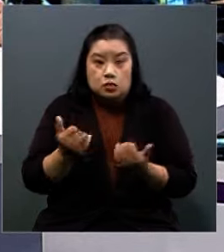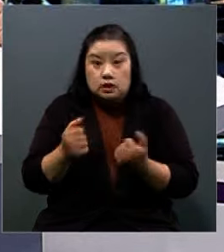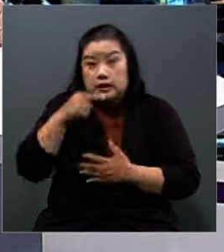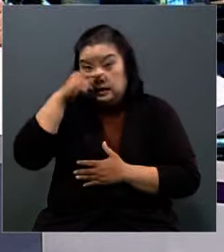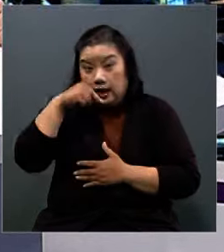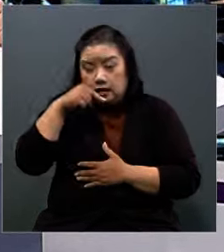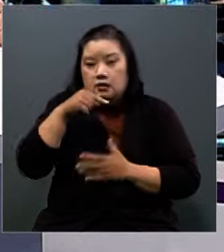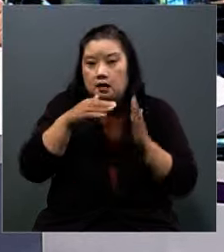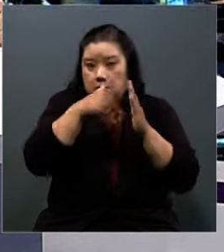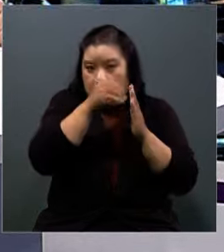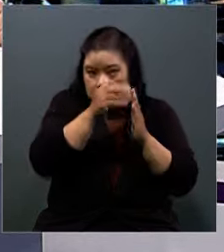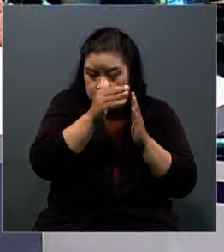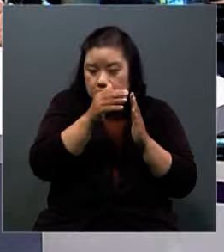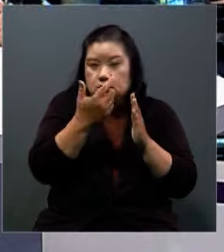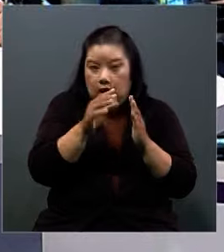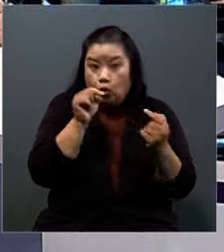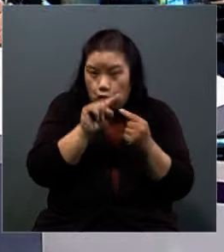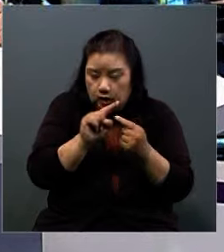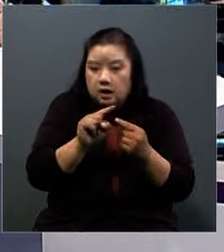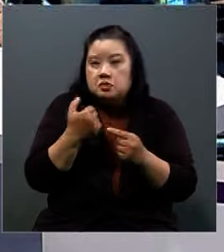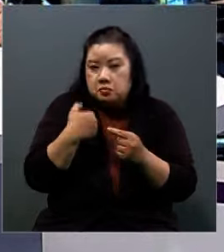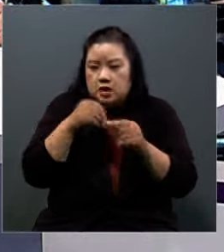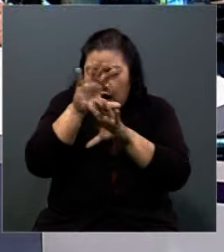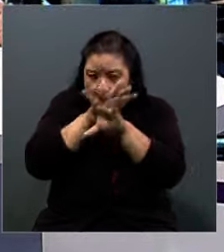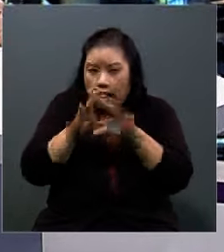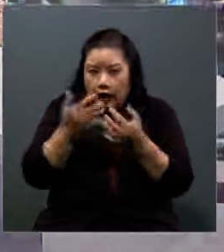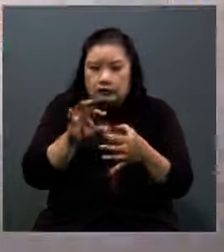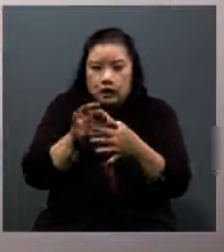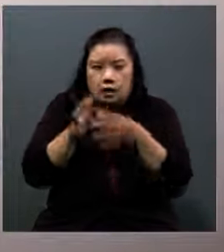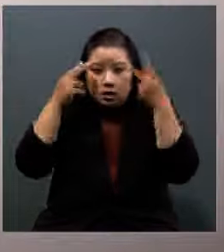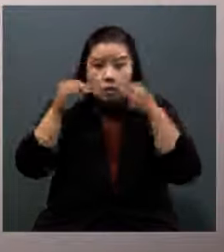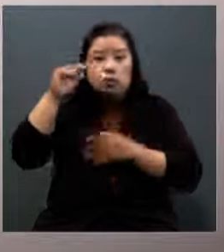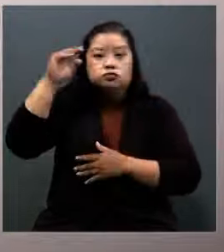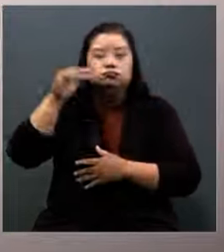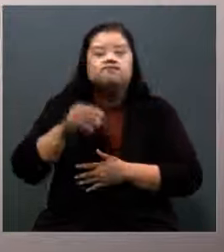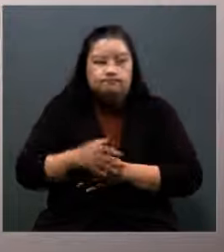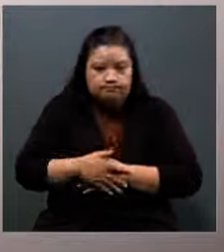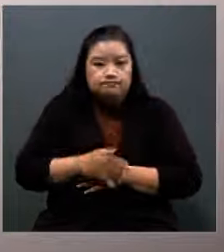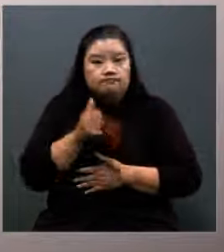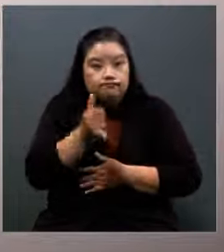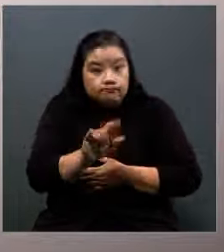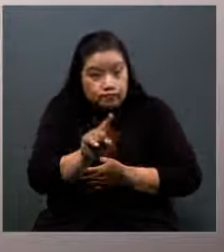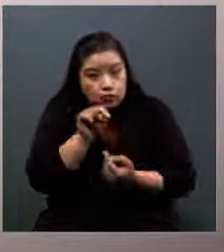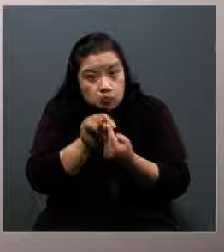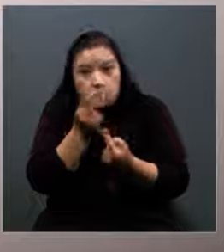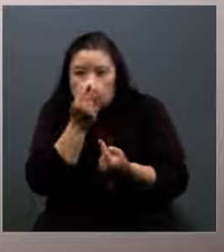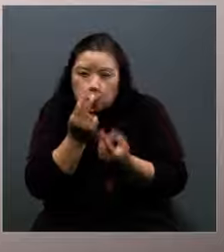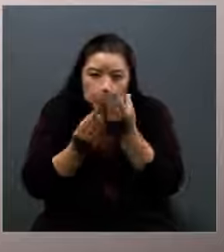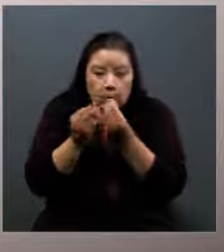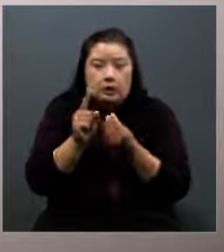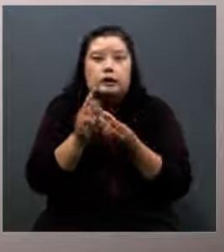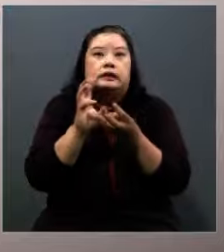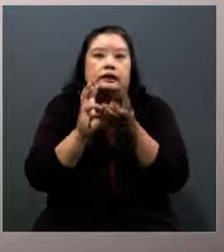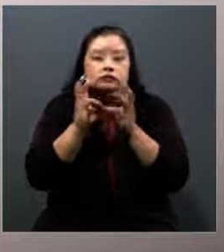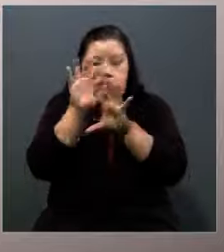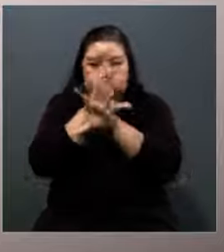บวกกับภารกิจท่านนายกรัฐมนตรีเพราะท่านลงพื้นที่พอดี ไปดูเรื่องนี้พอดีเลยเพราะว่าคุณผู้ชมทราบไหมว่าเชียงใหม่เนี่ยโอ้โห